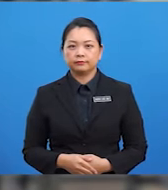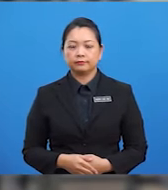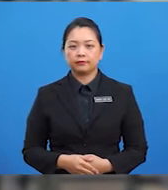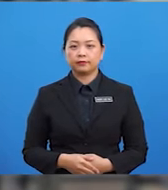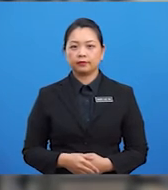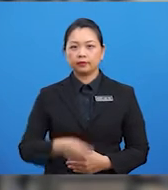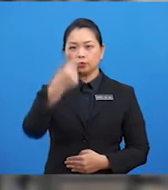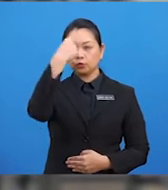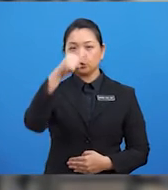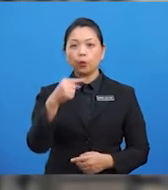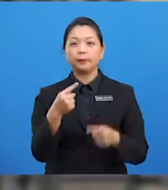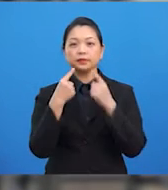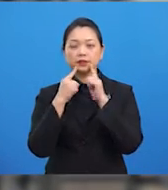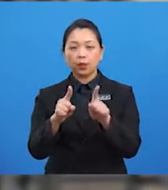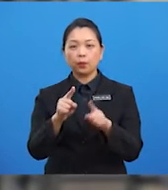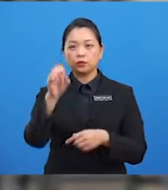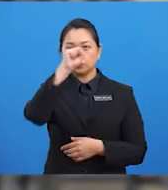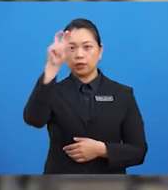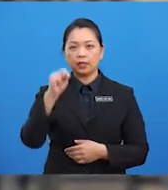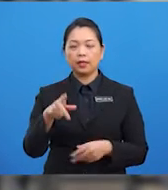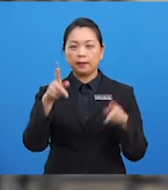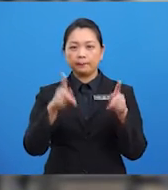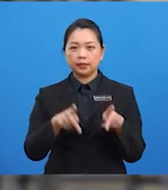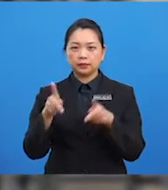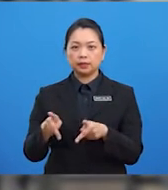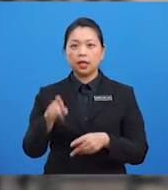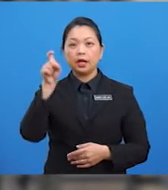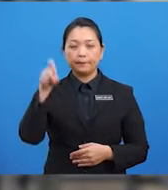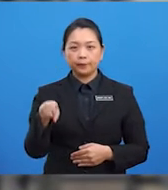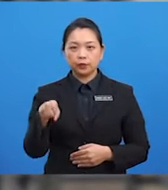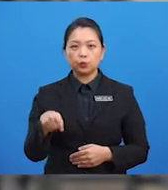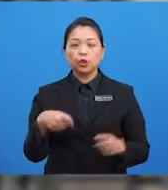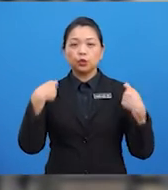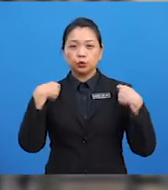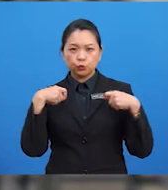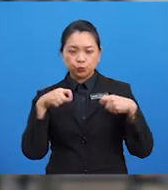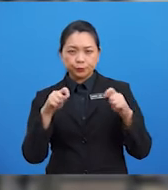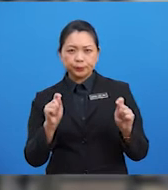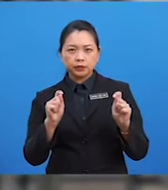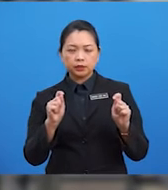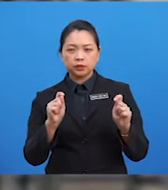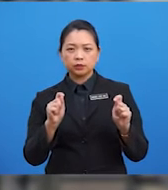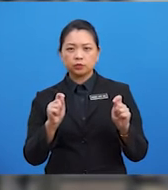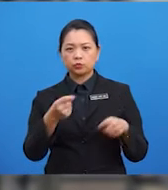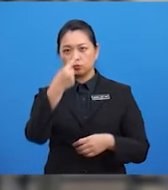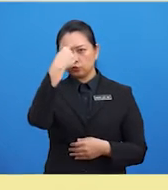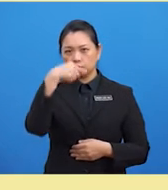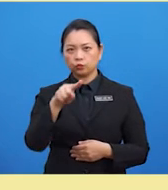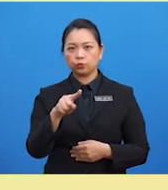Untuk menjawab soalan, pelajar-pelajar perlu cuba sedaya upaya